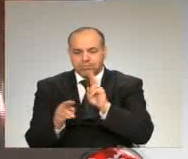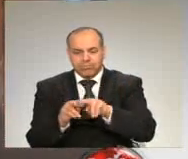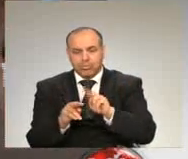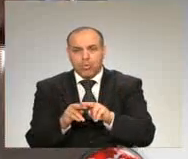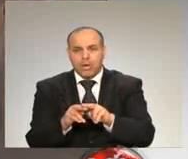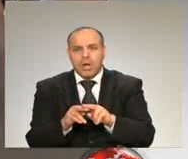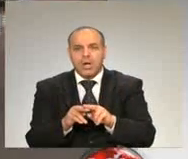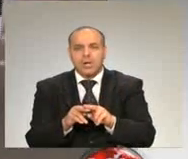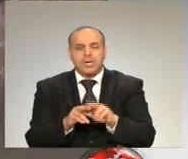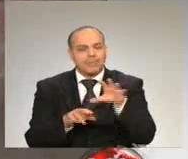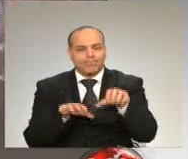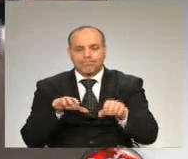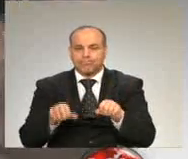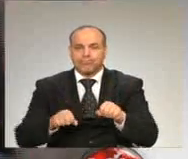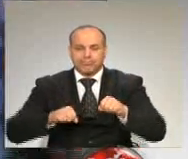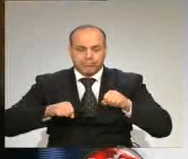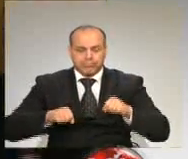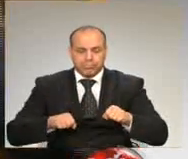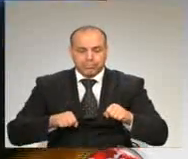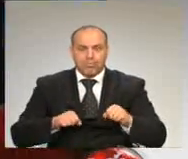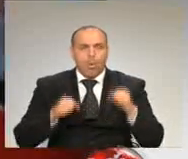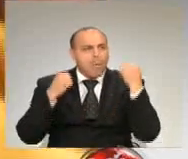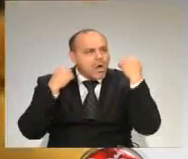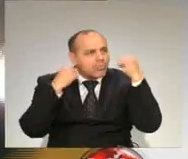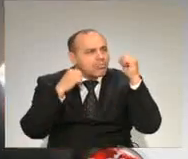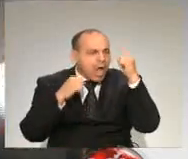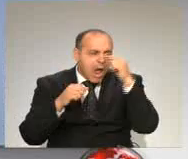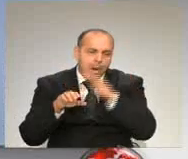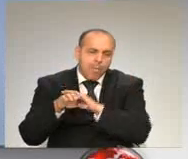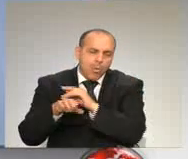السلطات للسيطرة على الاحتجاجات.